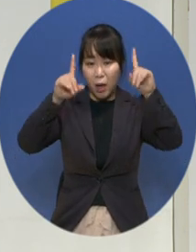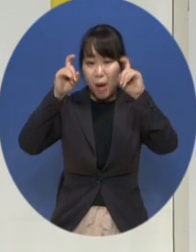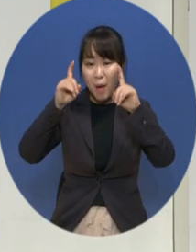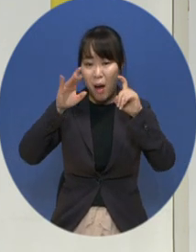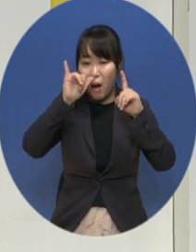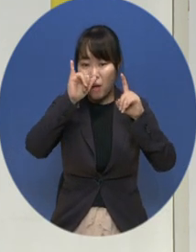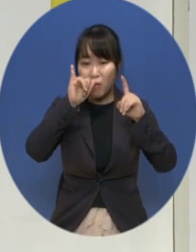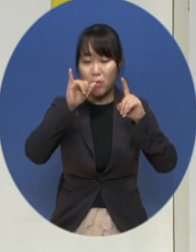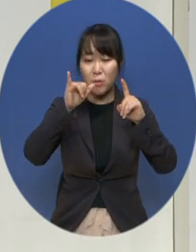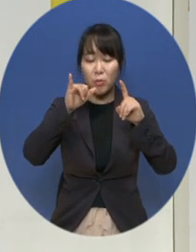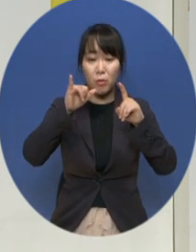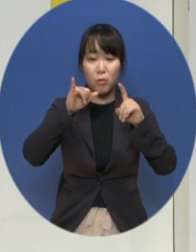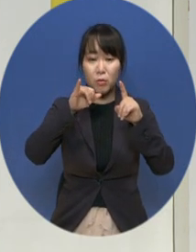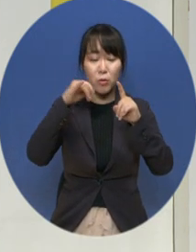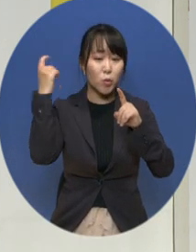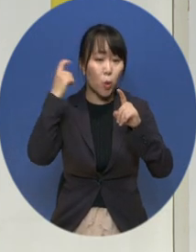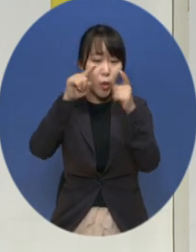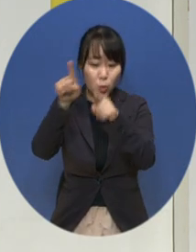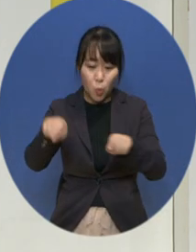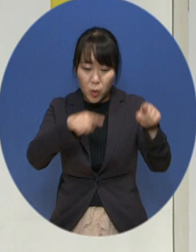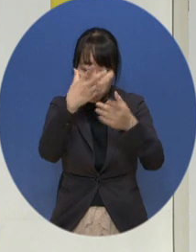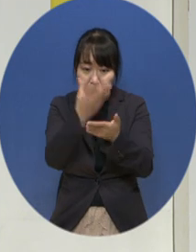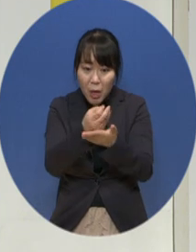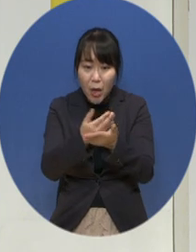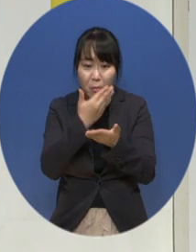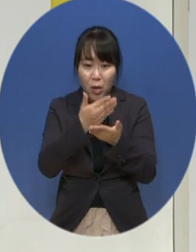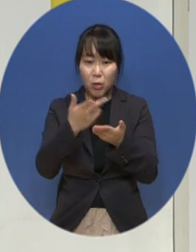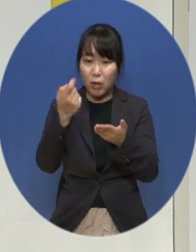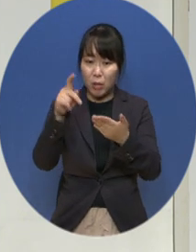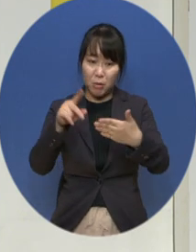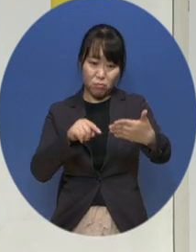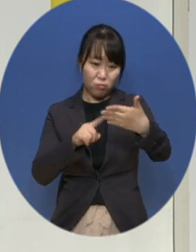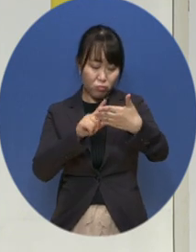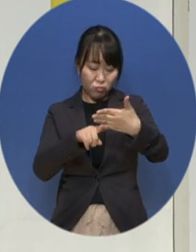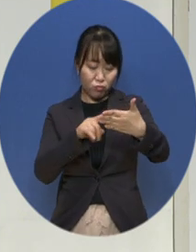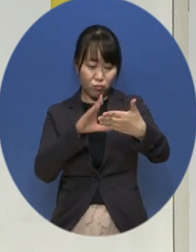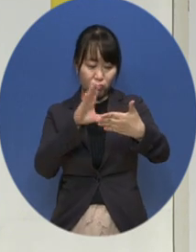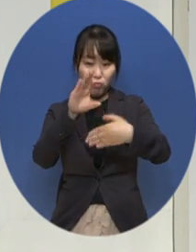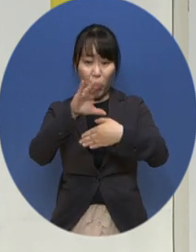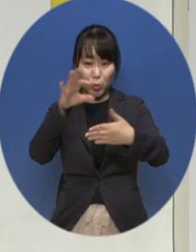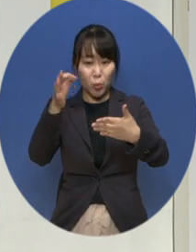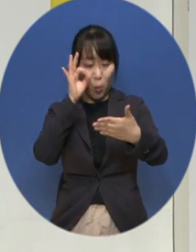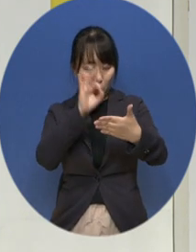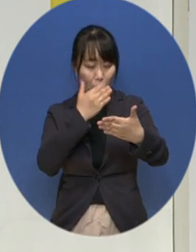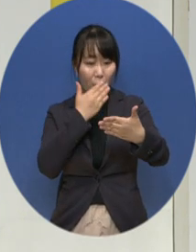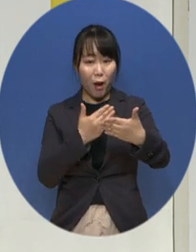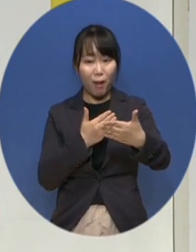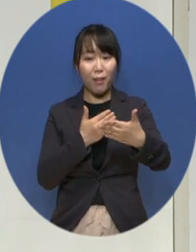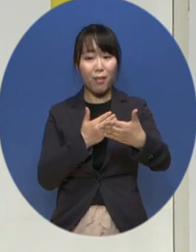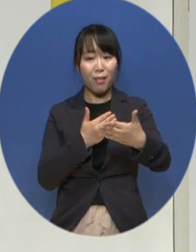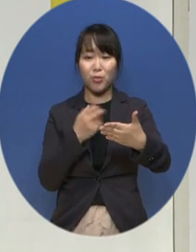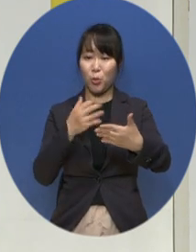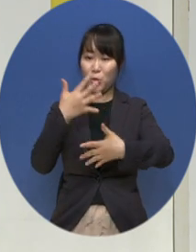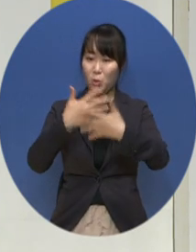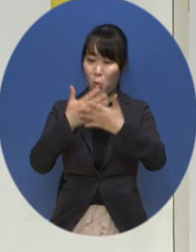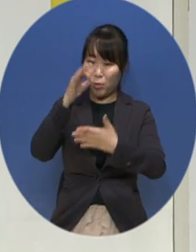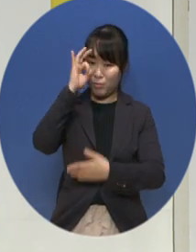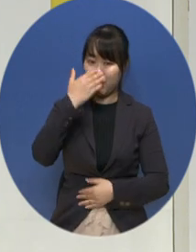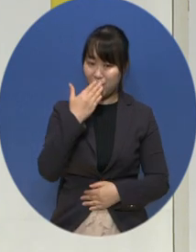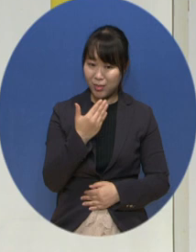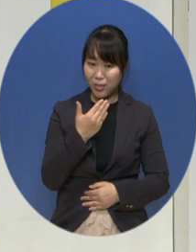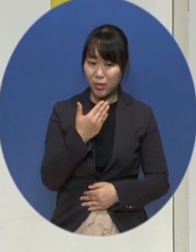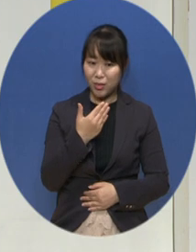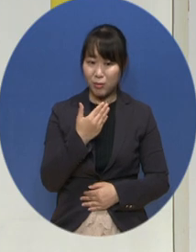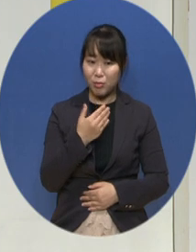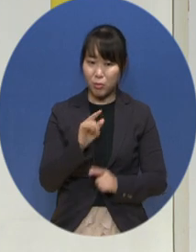있죠 예 노움 기도 있죠 또 tv 처럼 tv 방송도 보조 예 넣어도 보조 예